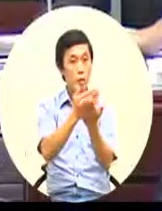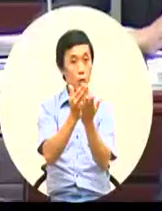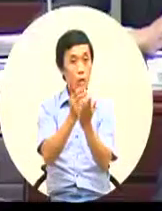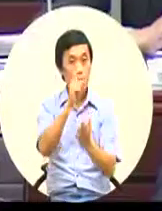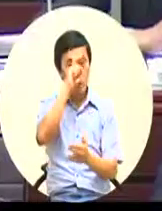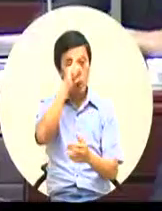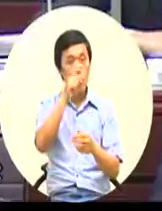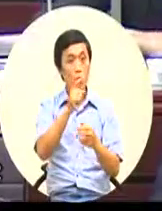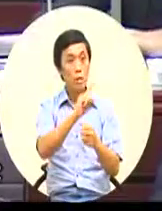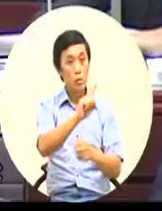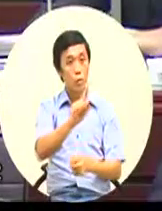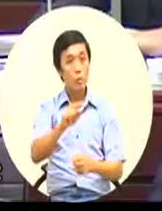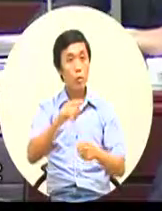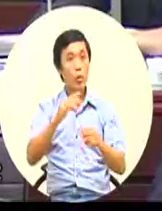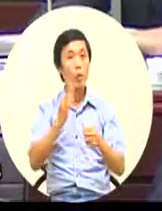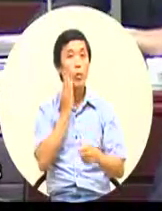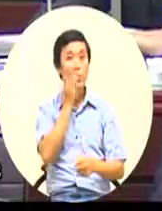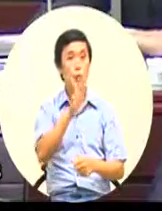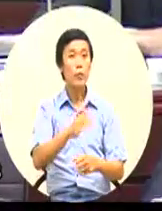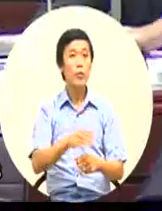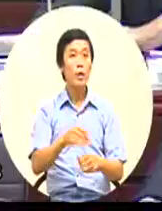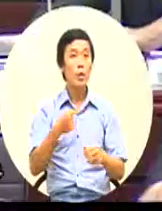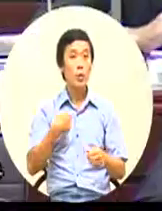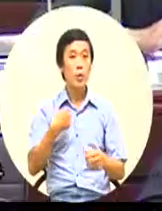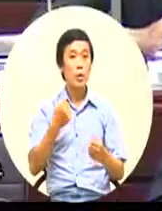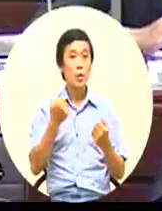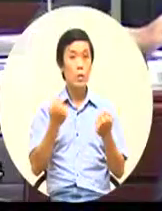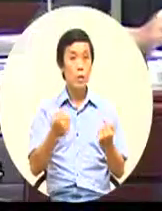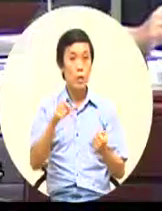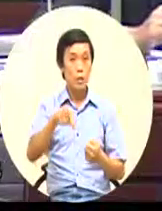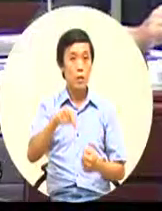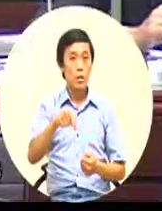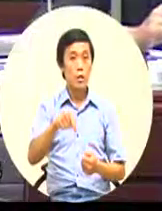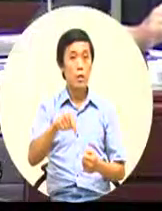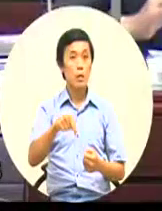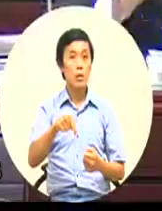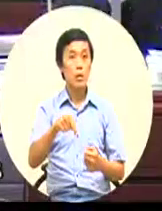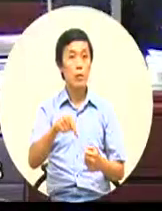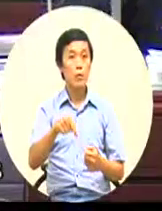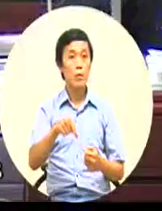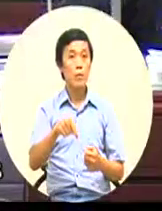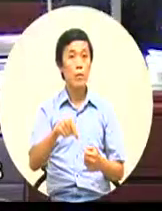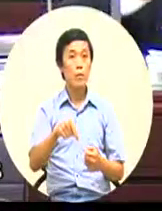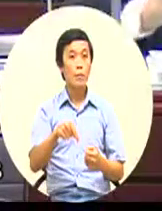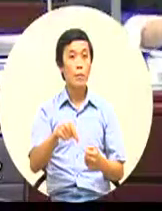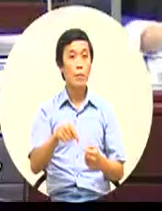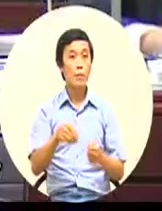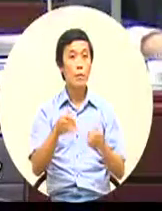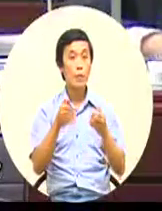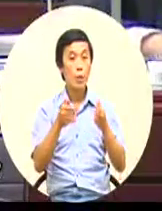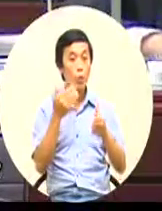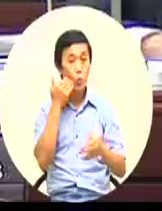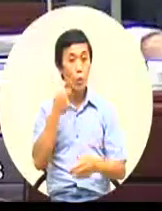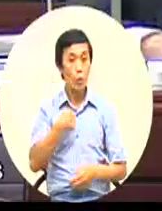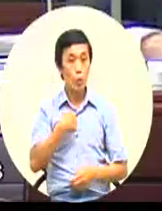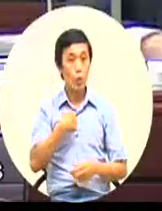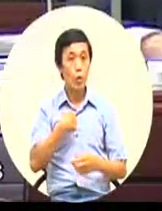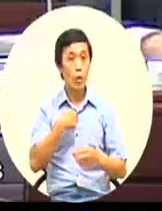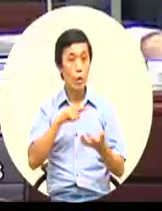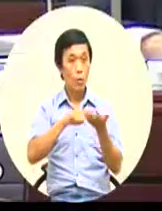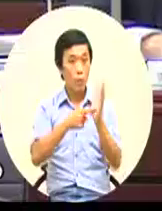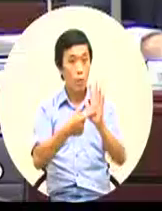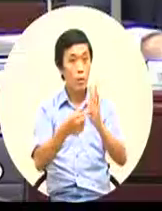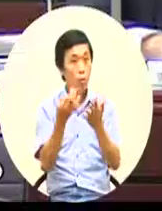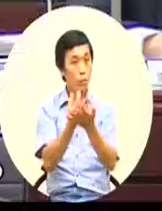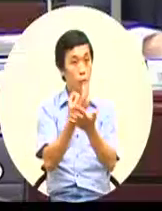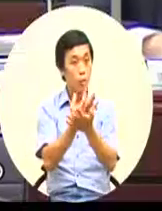量安尼做。啊，我伫这个停书中，也是讲停书到遐做甲无够，哦，市政府无法